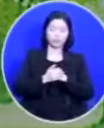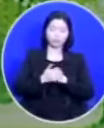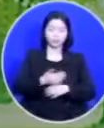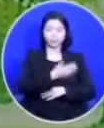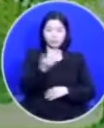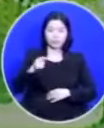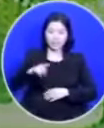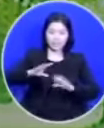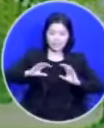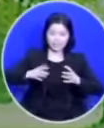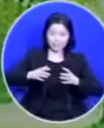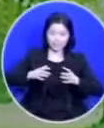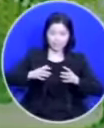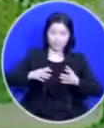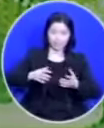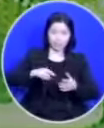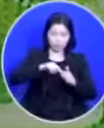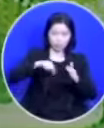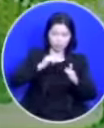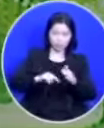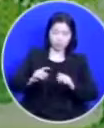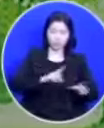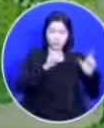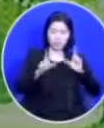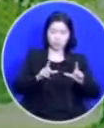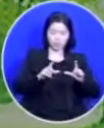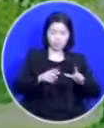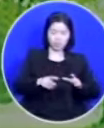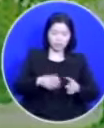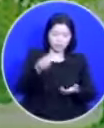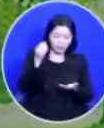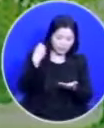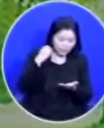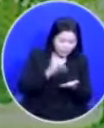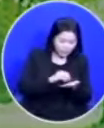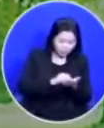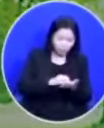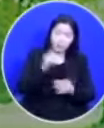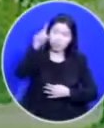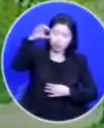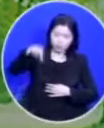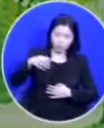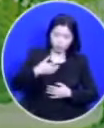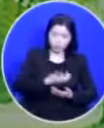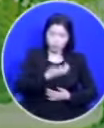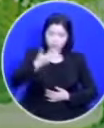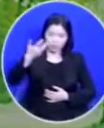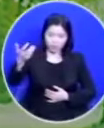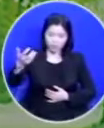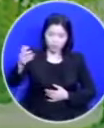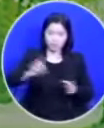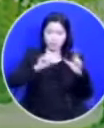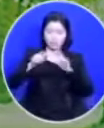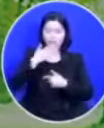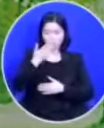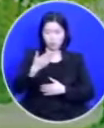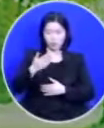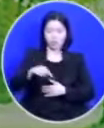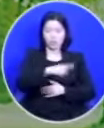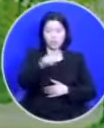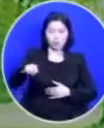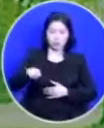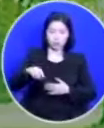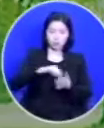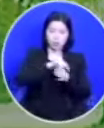여러분 이 세상에서의 삶이 고대로 천국까지 이어지는 겁니다 여러분의 마음도 여러분의 가정도 여러분의